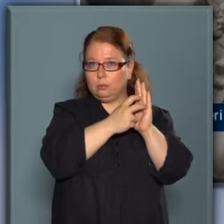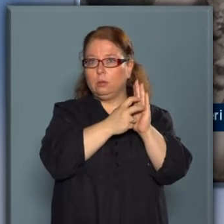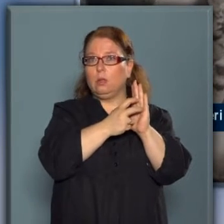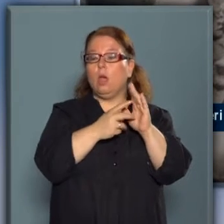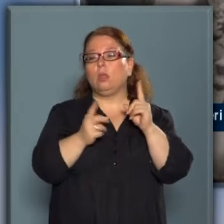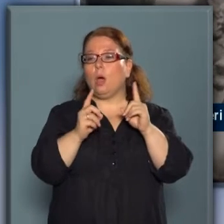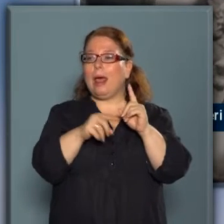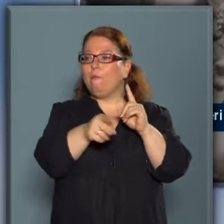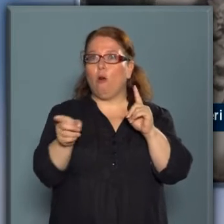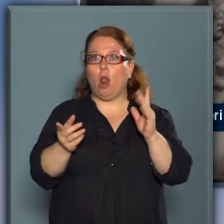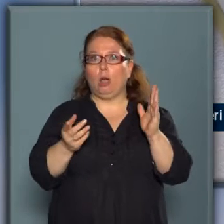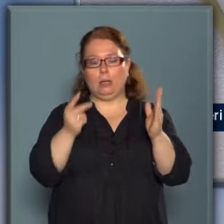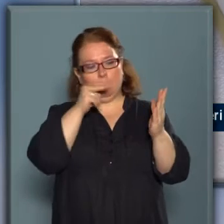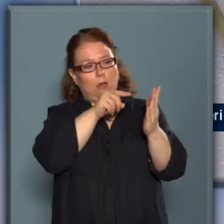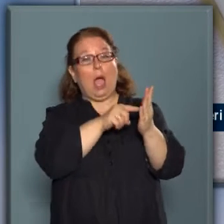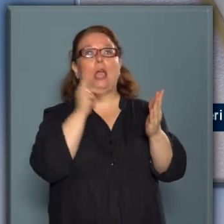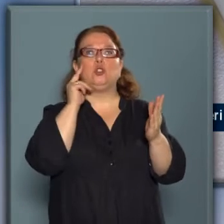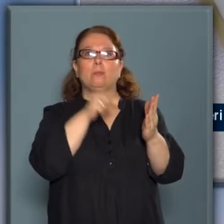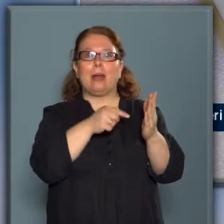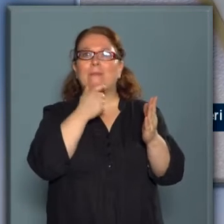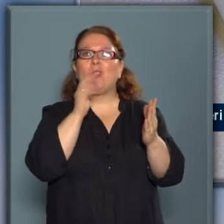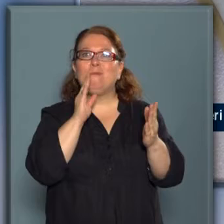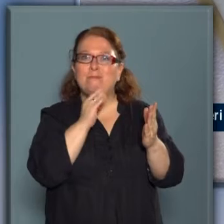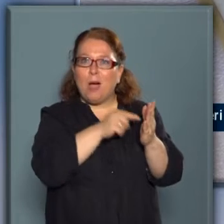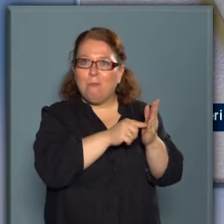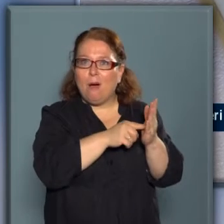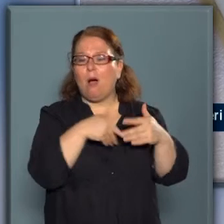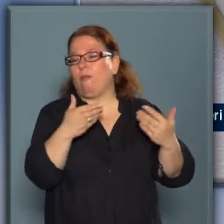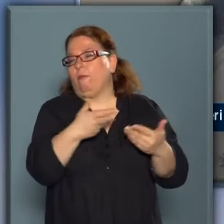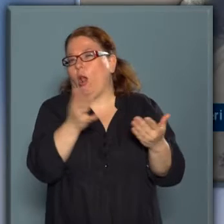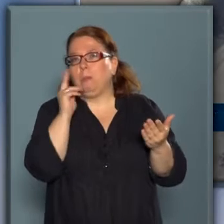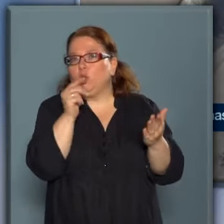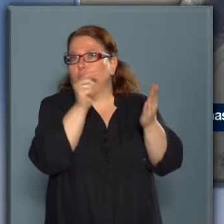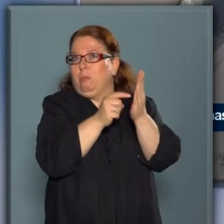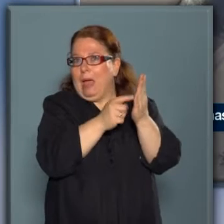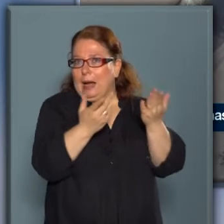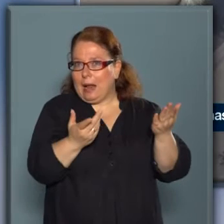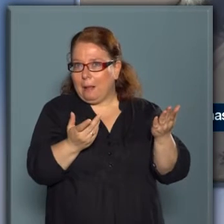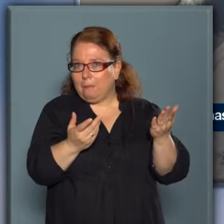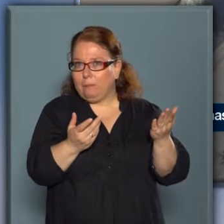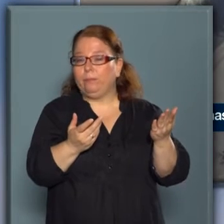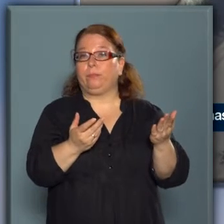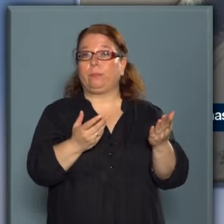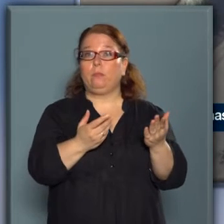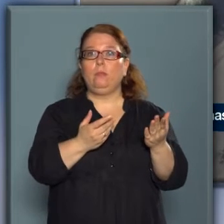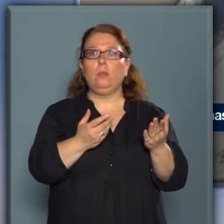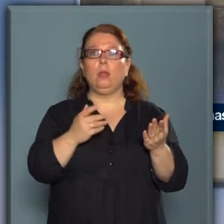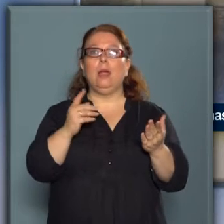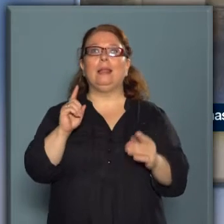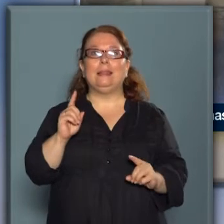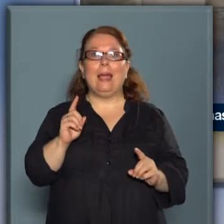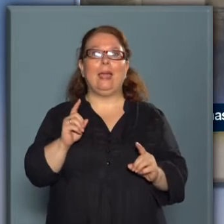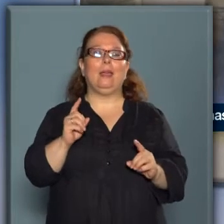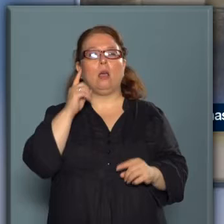esetleg valaki ismeri, hogy a nagymamáját, vagy valamilyen ismerősét ábrázolja.